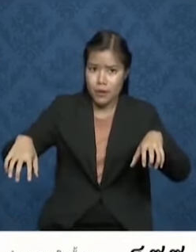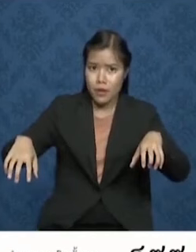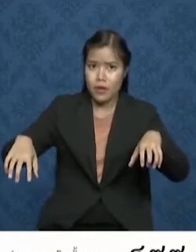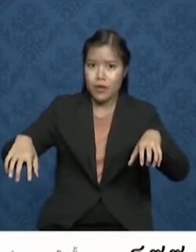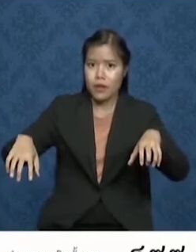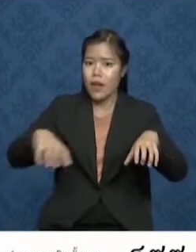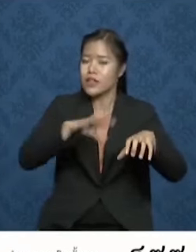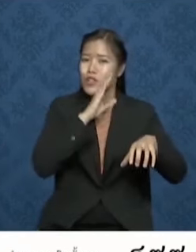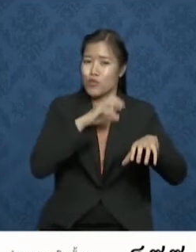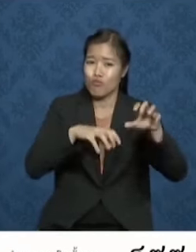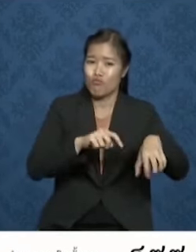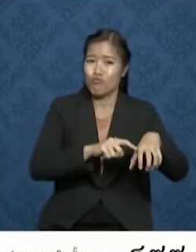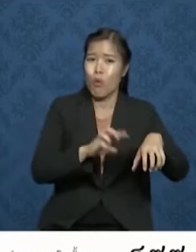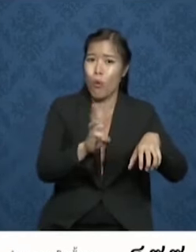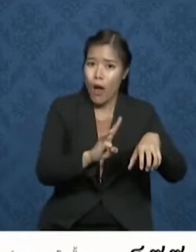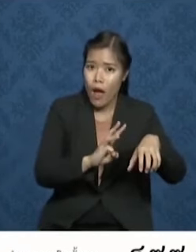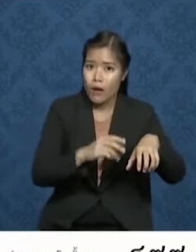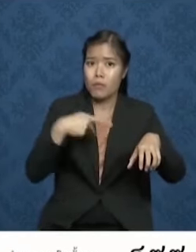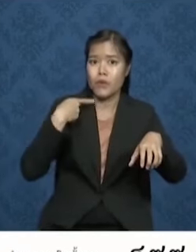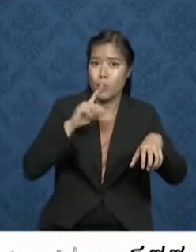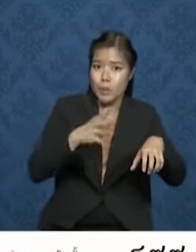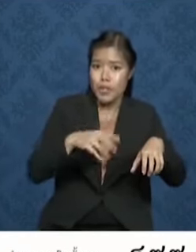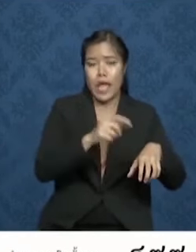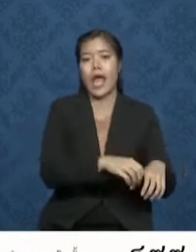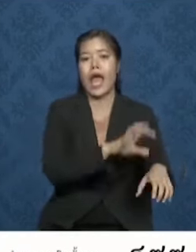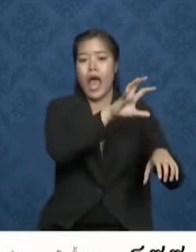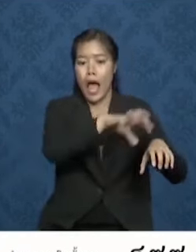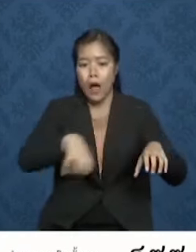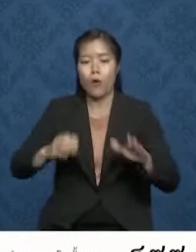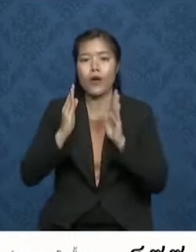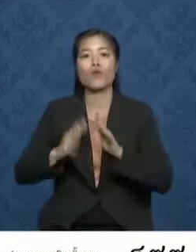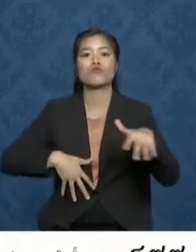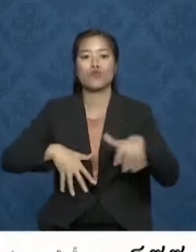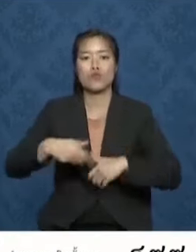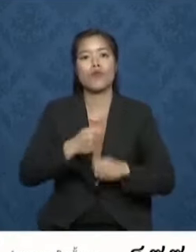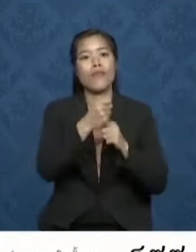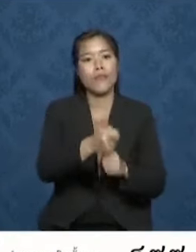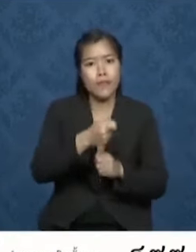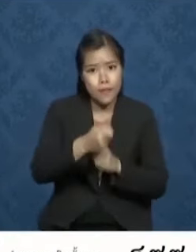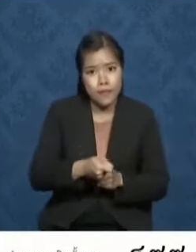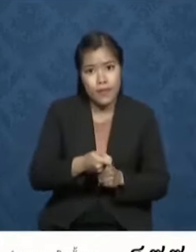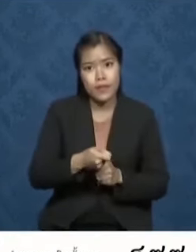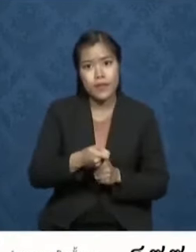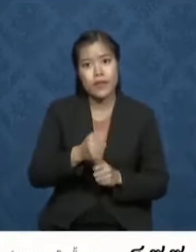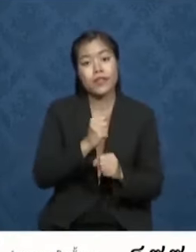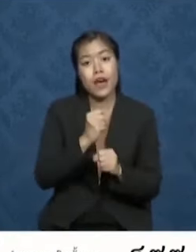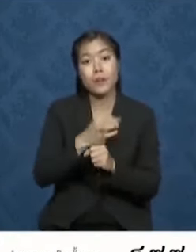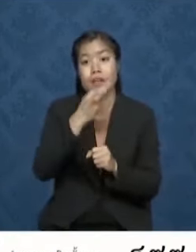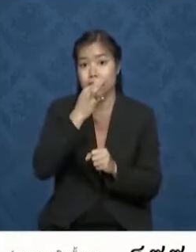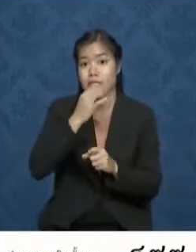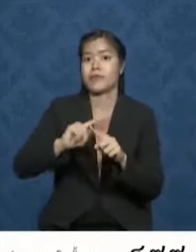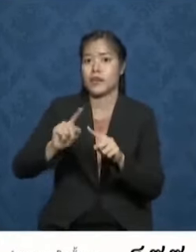ชนได้ใช้ประโยชน์ไม่ว่าจะเป็นด้านการเกษตรโครงสร้างพื้นฐานหรือระบบสานุกหรือว่าในการสร้างโอกาส